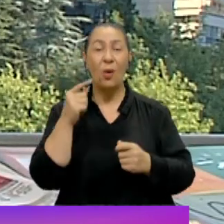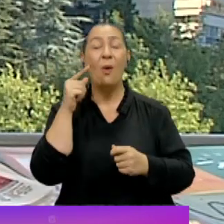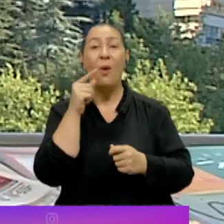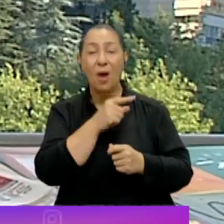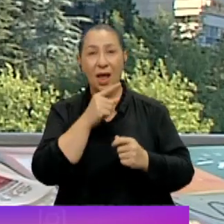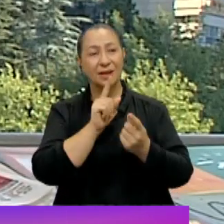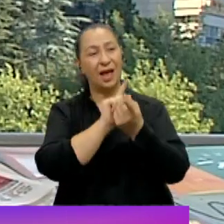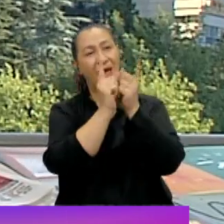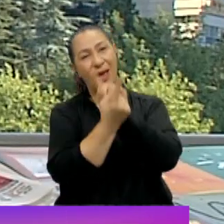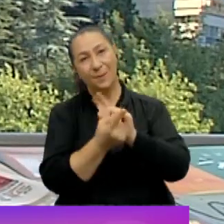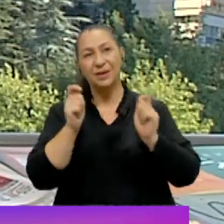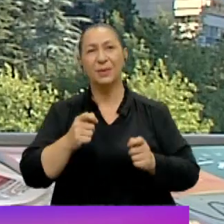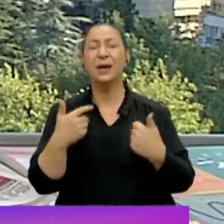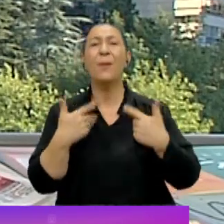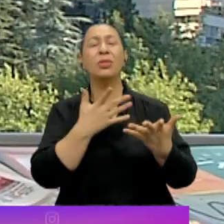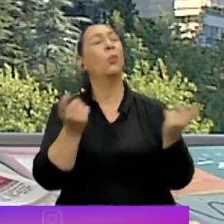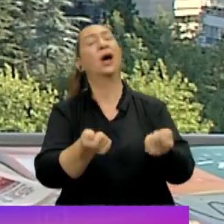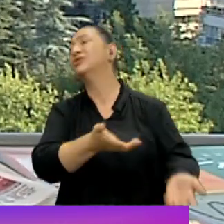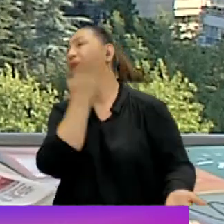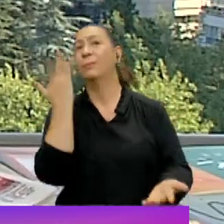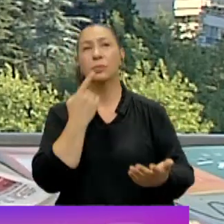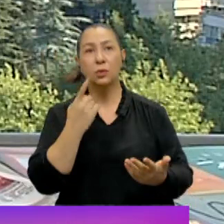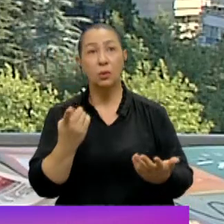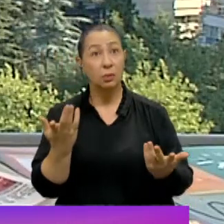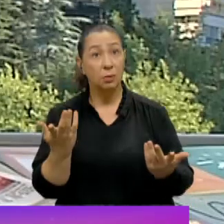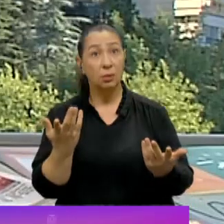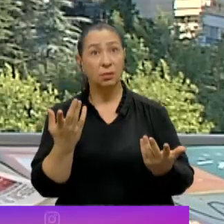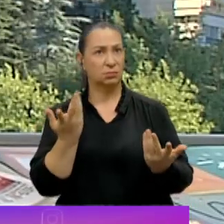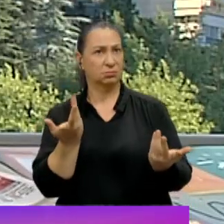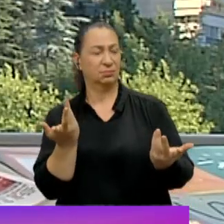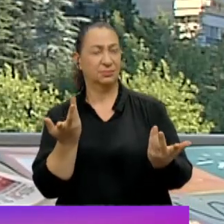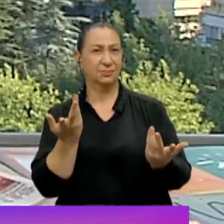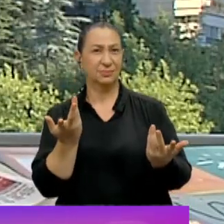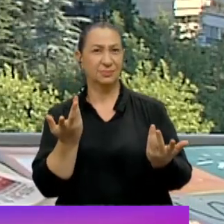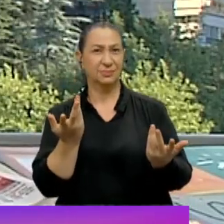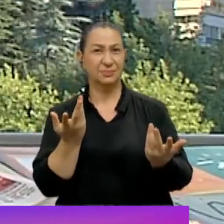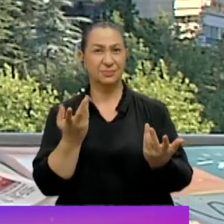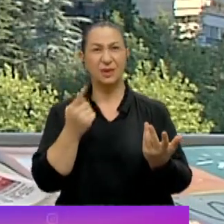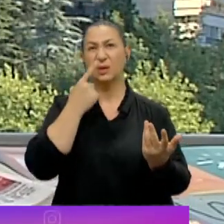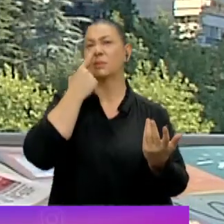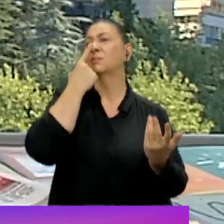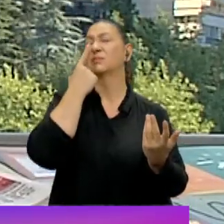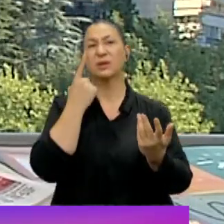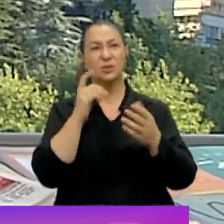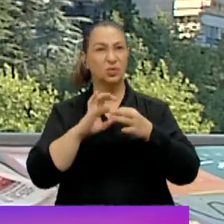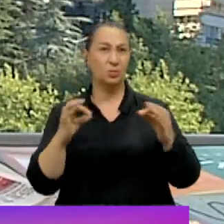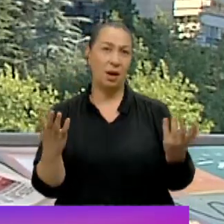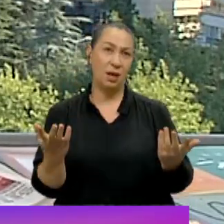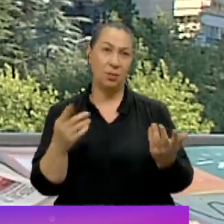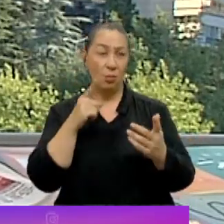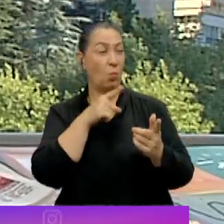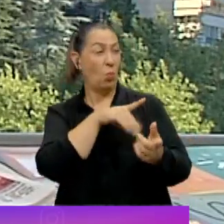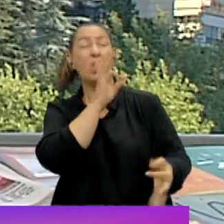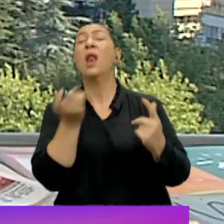da empati kurabilmek. Ya ben bunlarla mı uğraşacağım diyor. Üstten bir dil. Kibirle kurulan cümleler, bunlarla